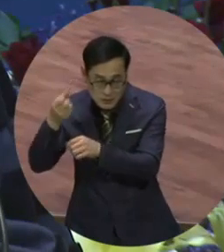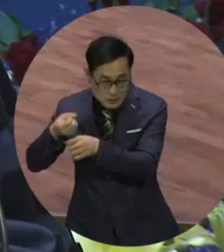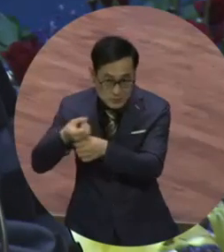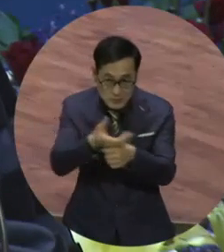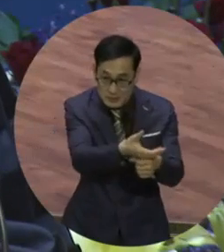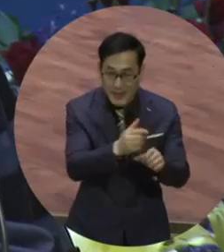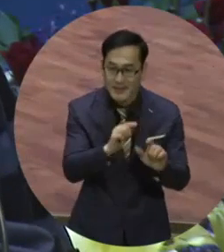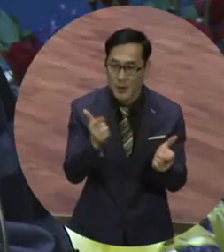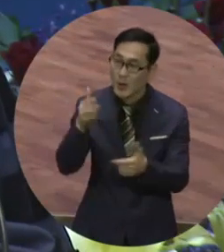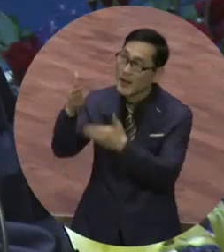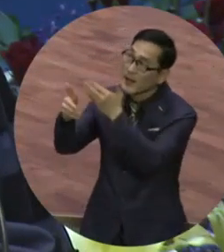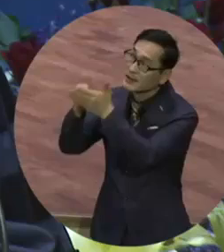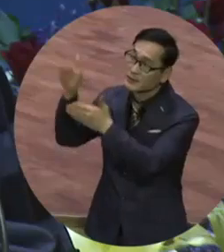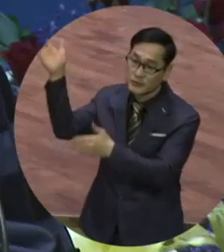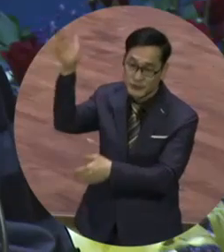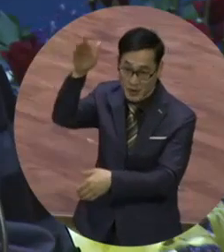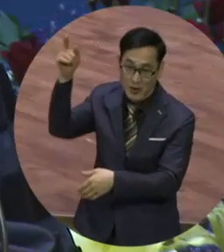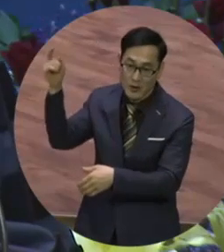하나님께로부터 온 복음,